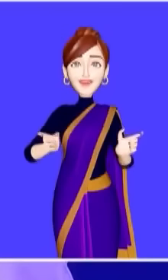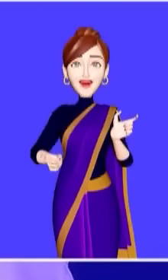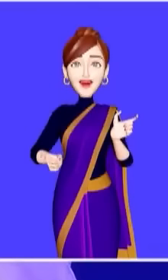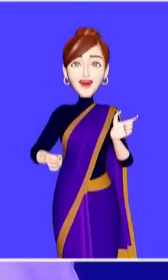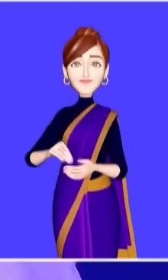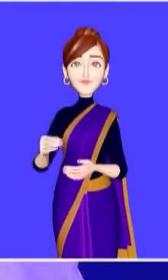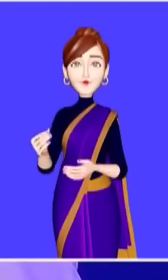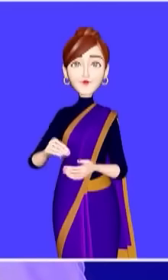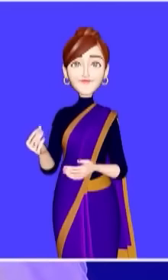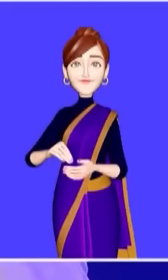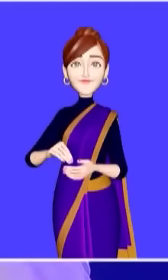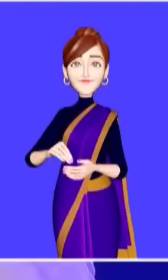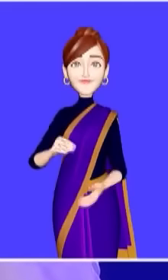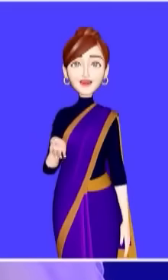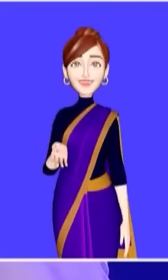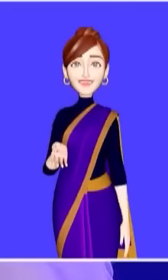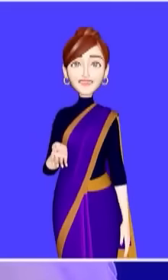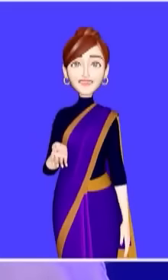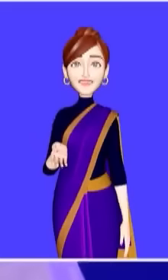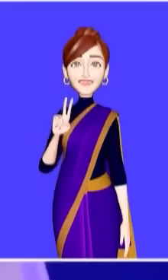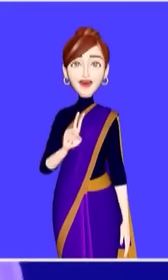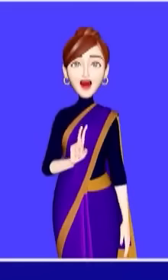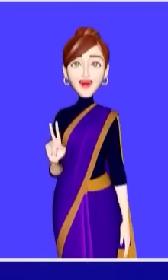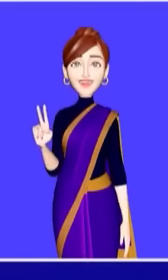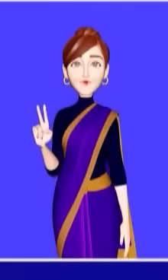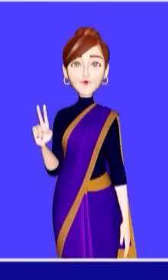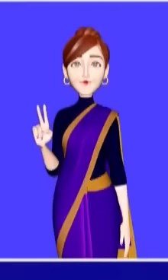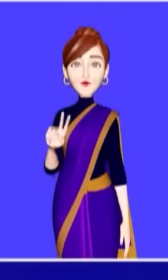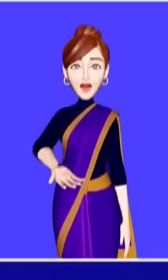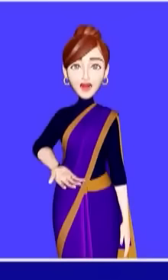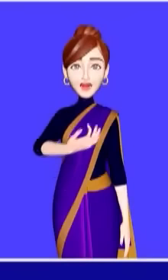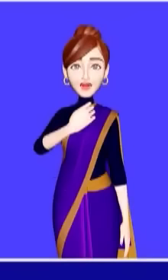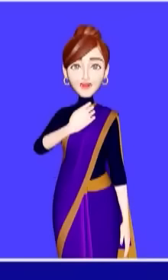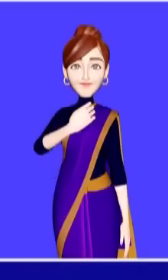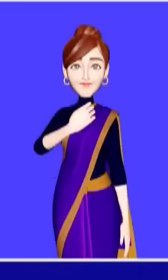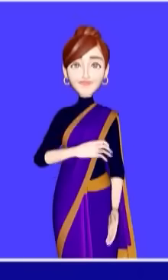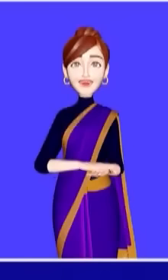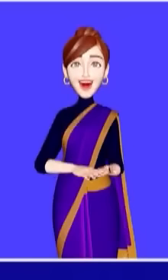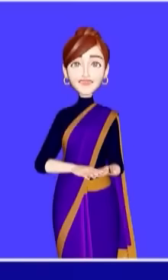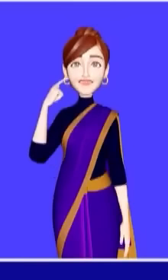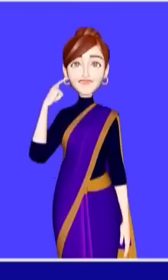जाएगा। साथियों, आज की एक बहुत बड़ी आवश्यकता